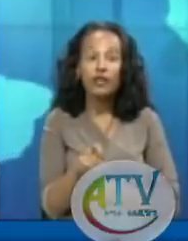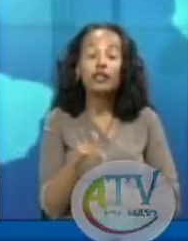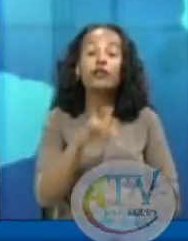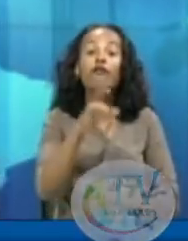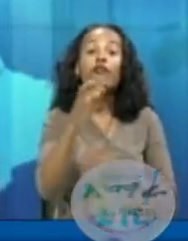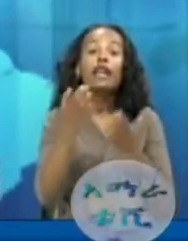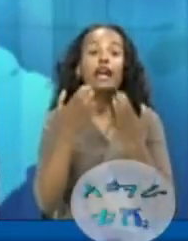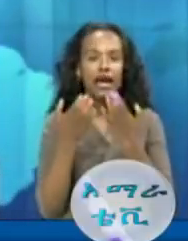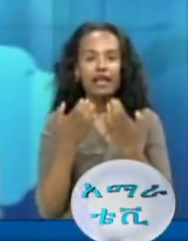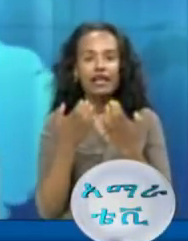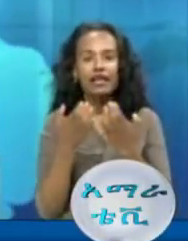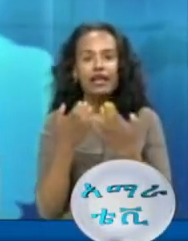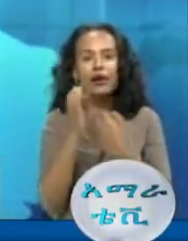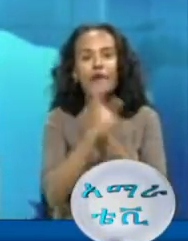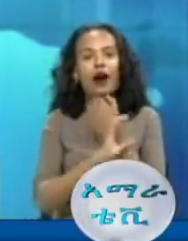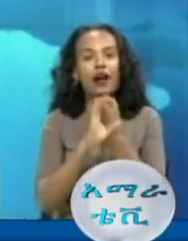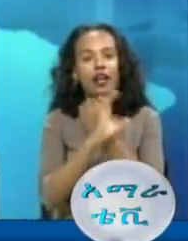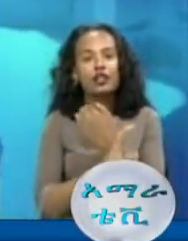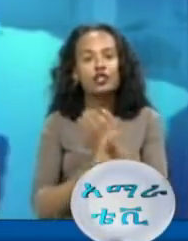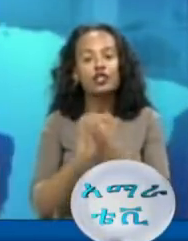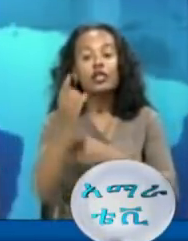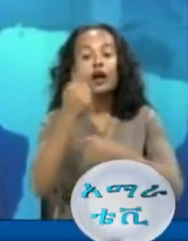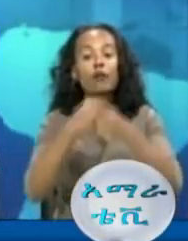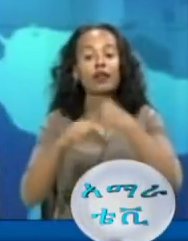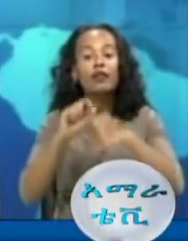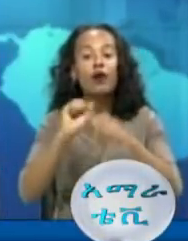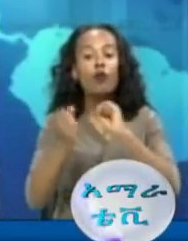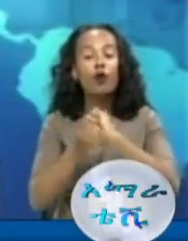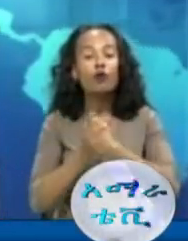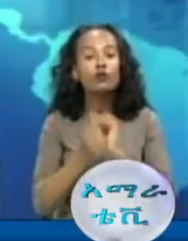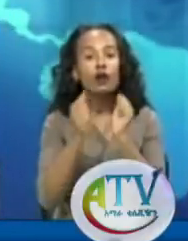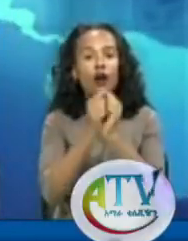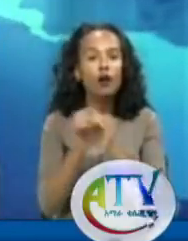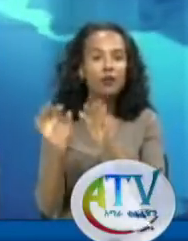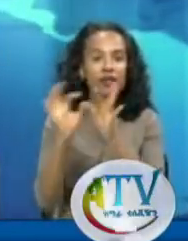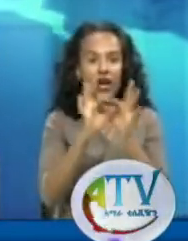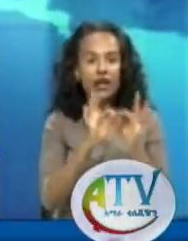ይፈልጋል። በሀገራችን ከመጣው ለውጥ ሂደት ጋር በተያያዘ